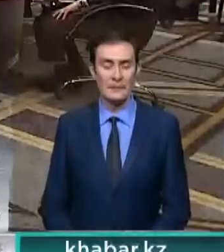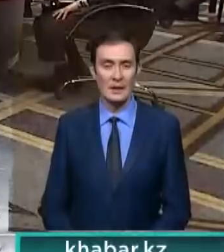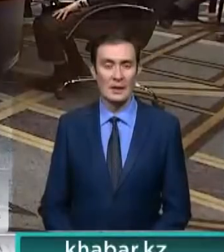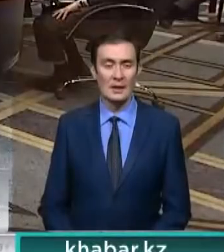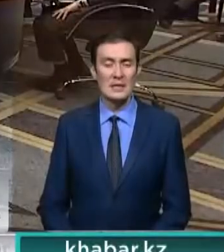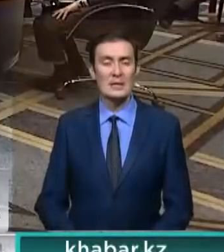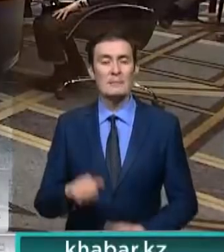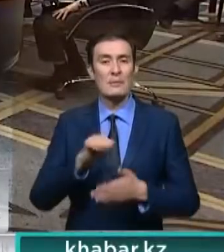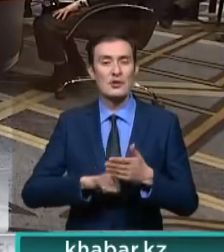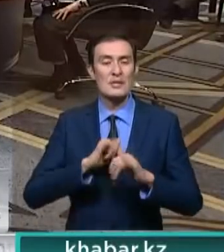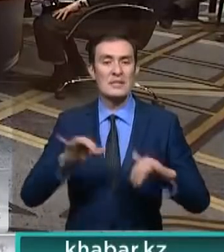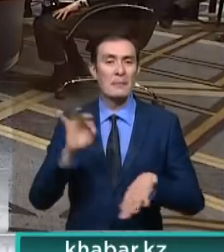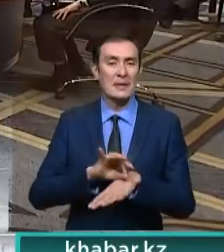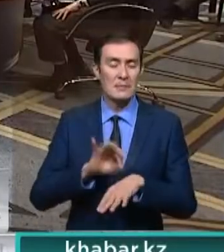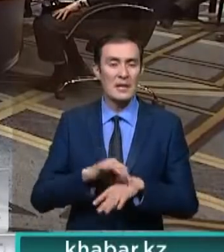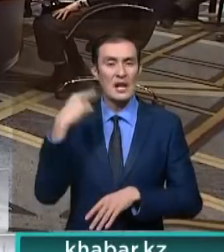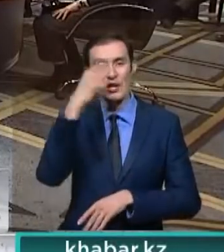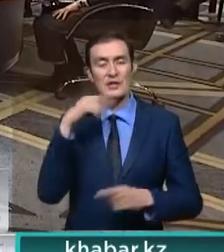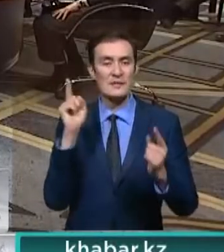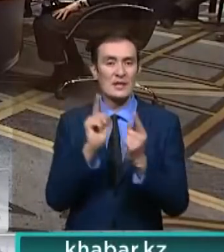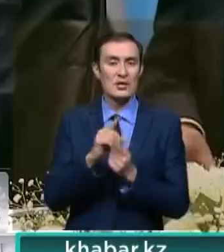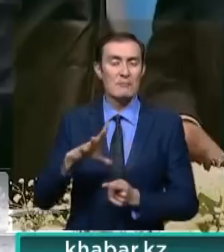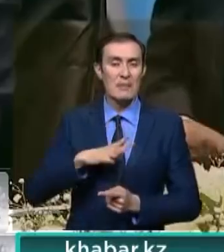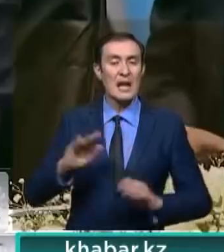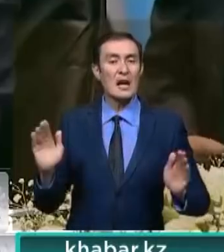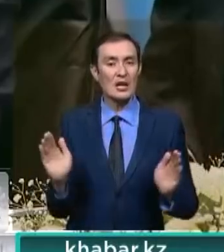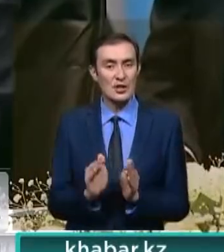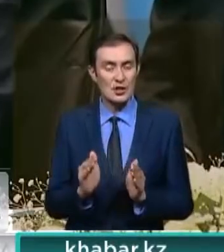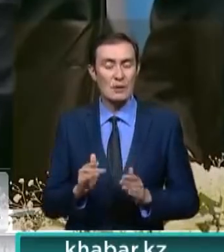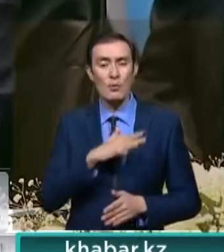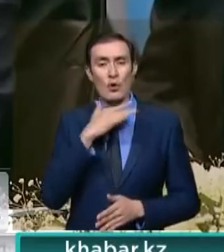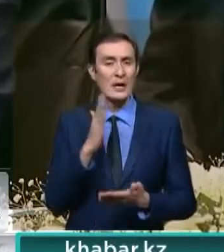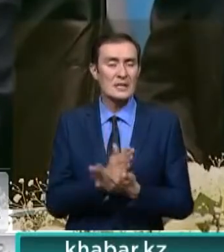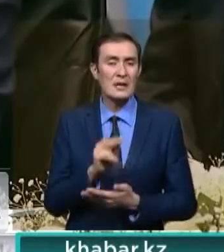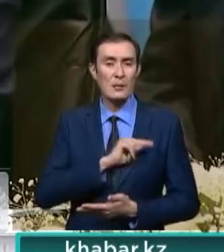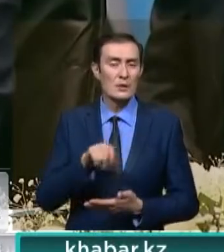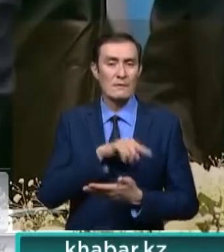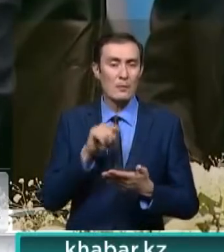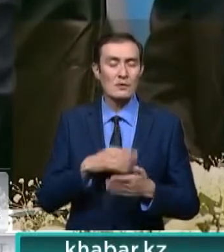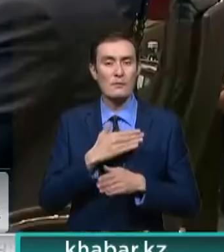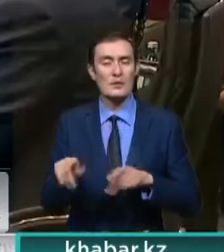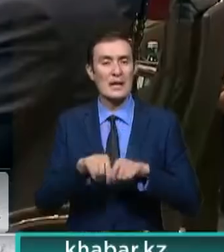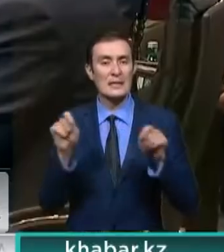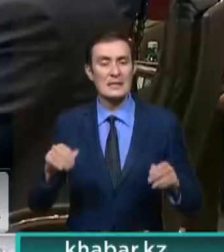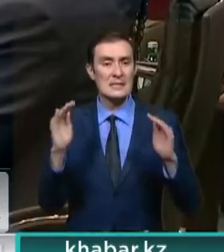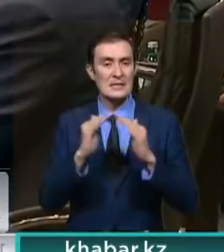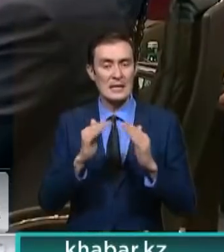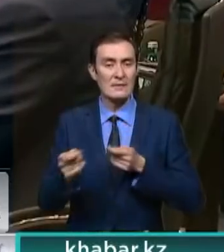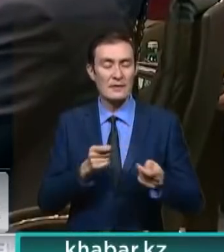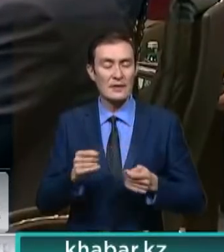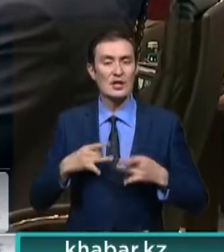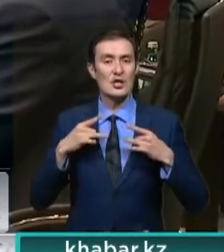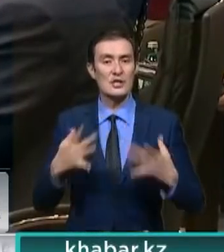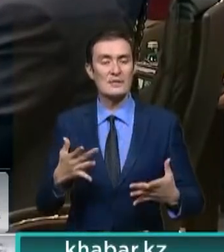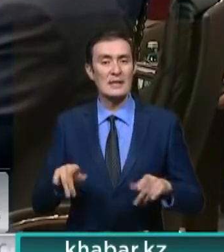Из-за пандемии личные встречи между лидерами стран были ограничены, накопилось много работы. После открытия здания секретариата и